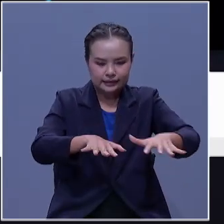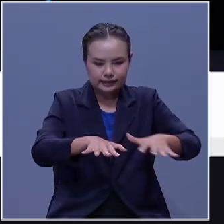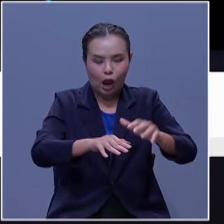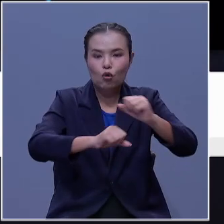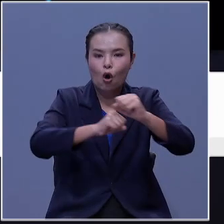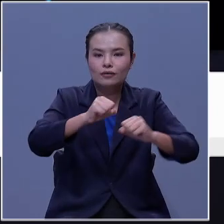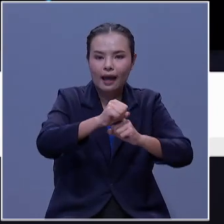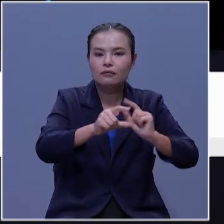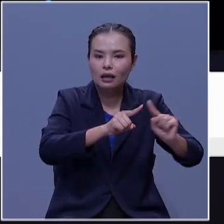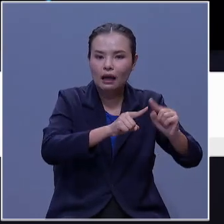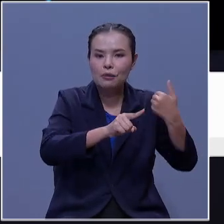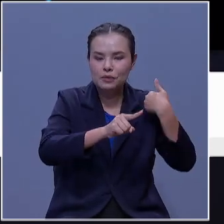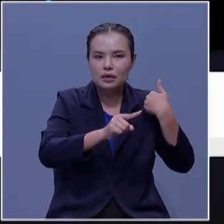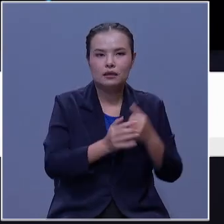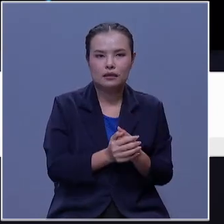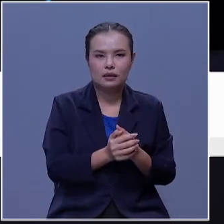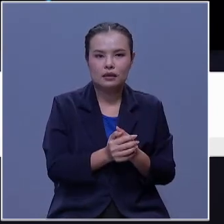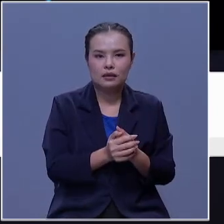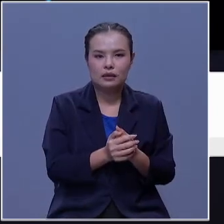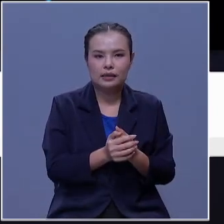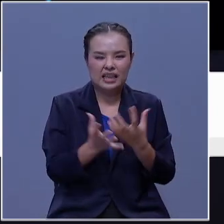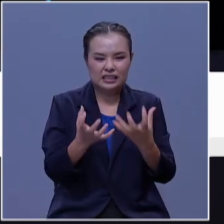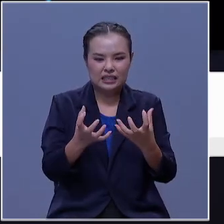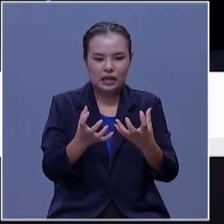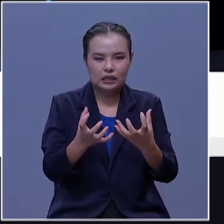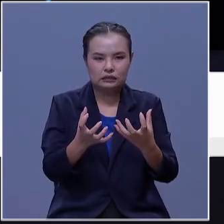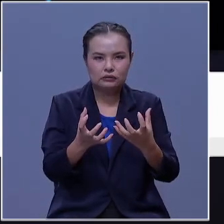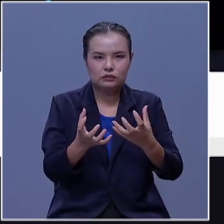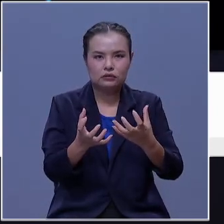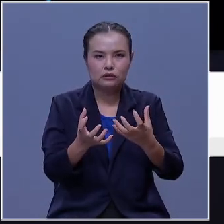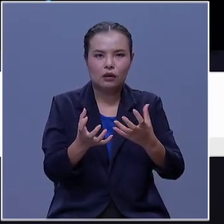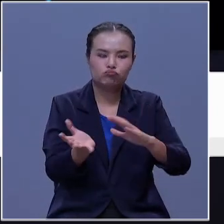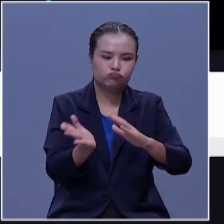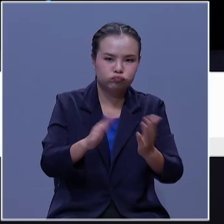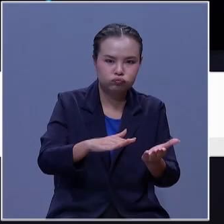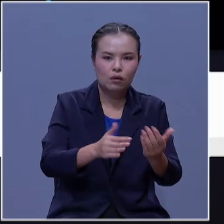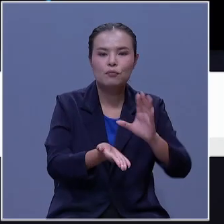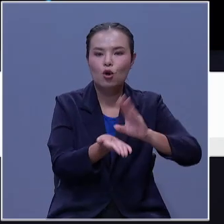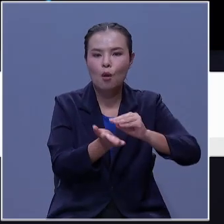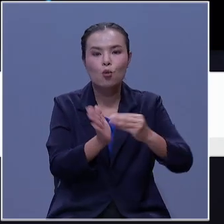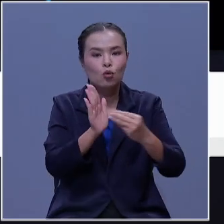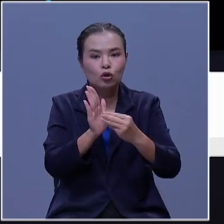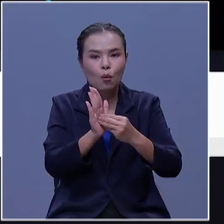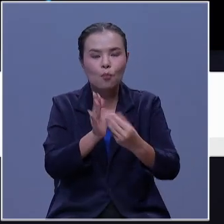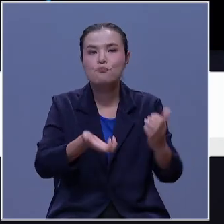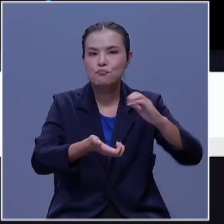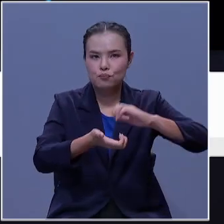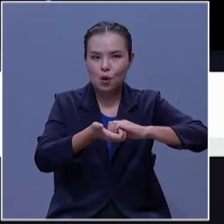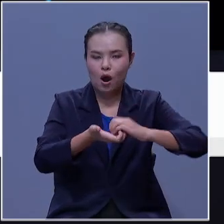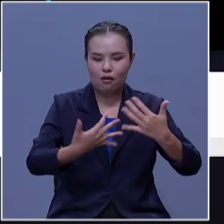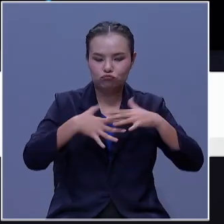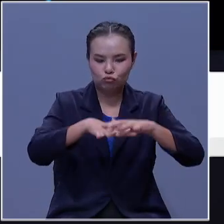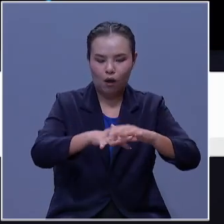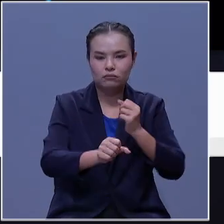สร้างเนี่ยเนี่ยพวกเนี้ยที่รื้อถอนเสร็จอิฐเสร็จเนี่ยเรารู้อยู่แล้วกทม.มีข้อมูลนี้ก็ต้องบูรณาการข้อมูลนี้กับ